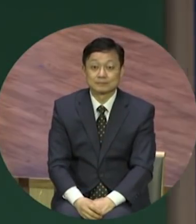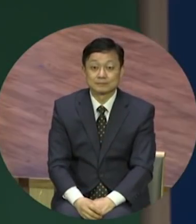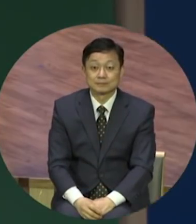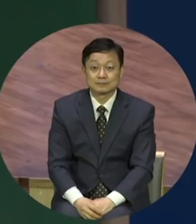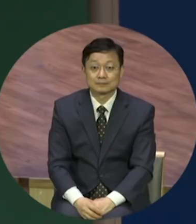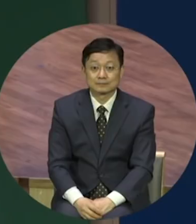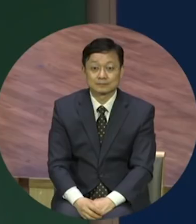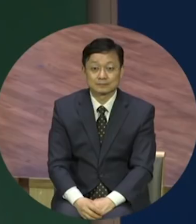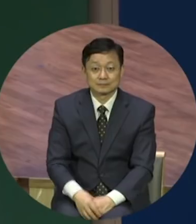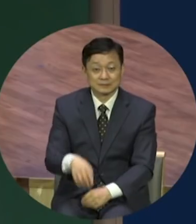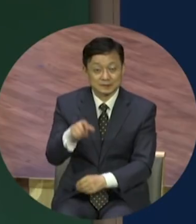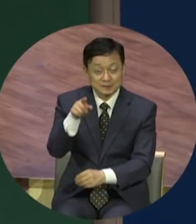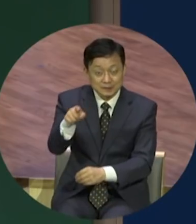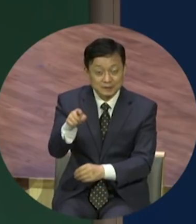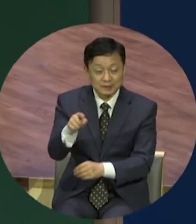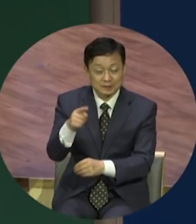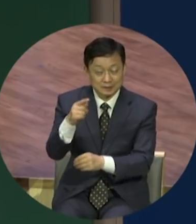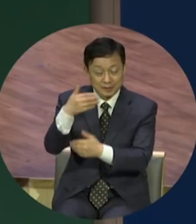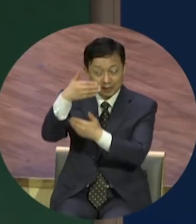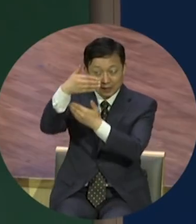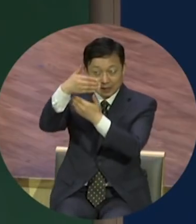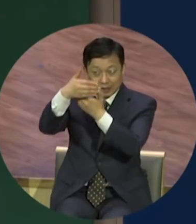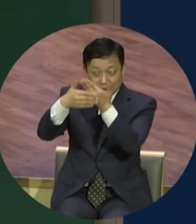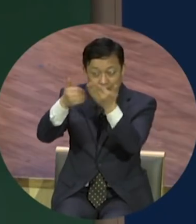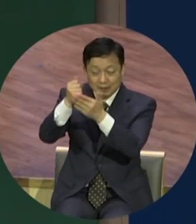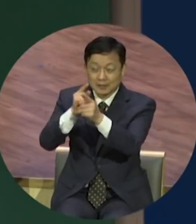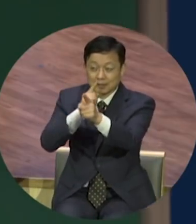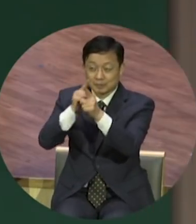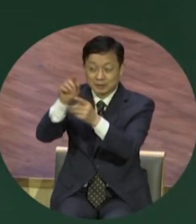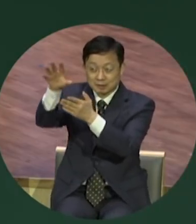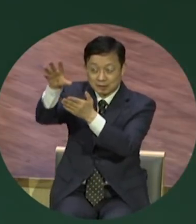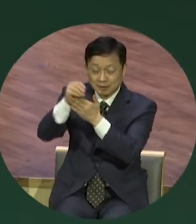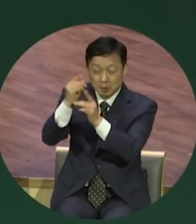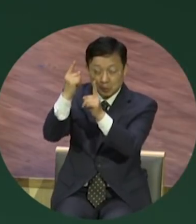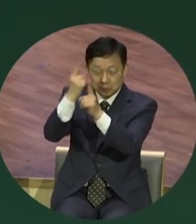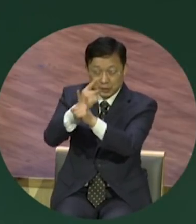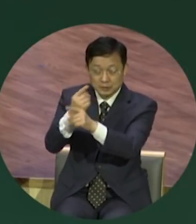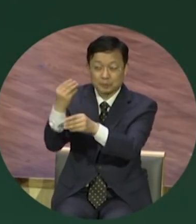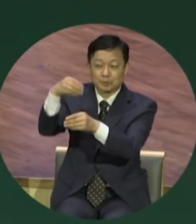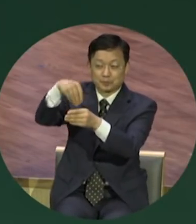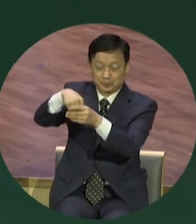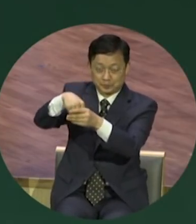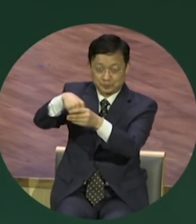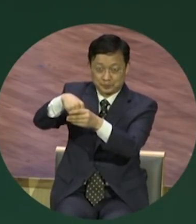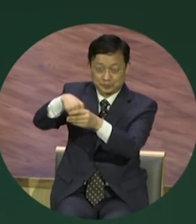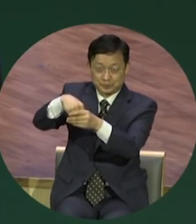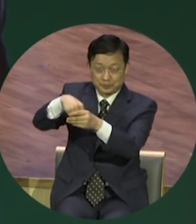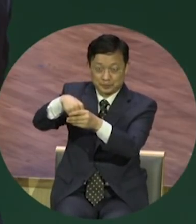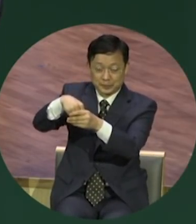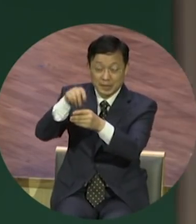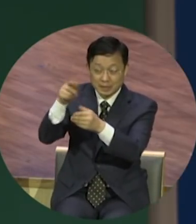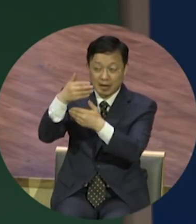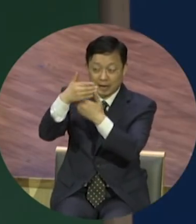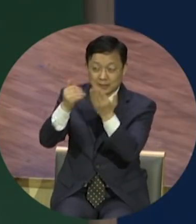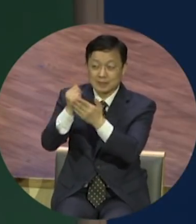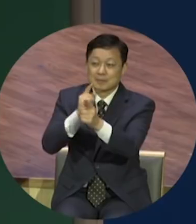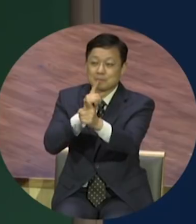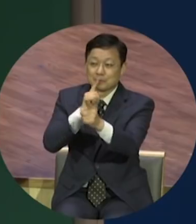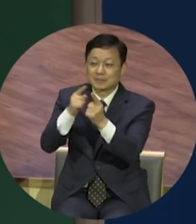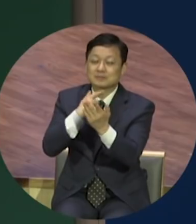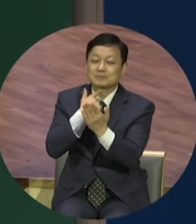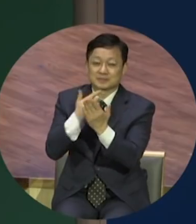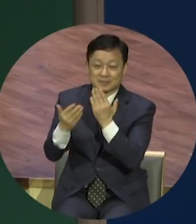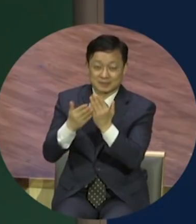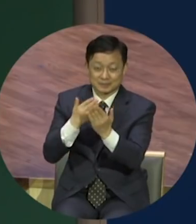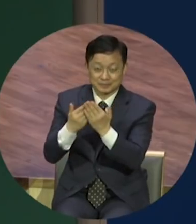편집이라고 했습니다. And this is what I refer to as edit. 이걸 보고 말씀 체험이라 그래서. And I also refer to this